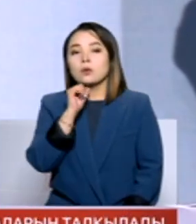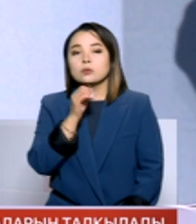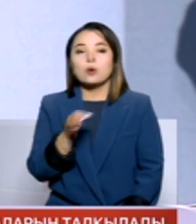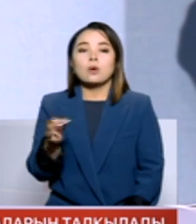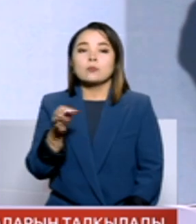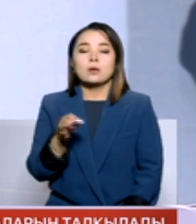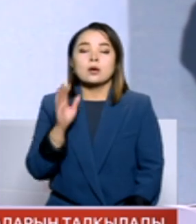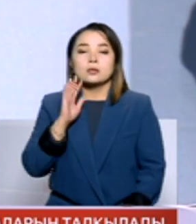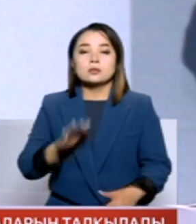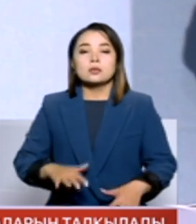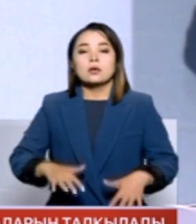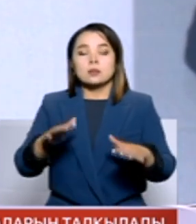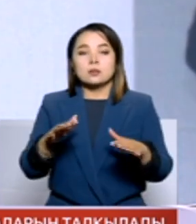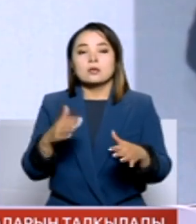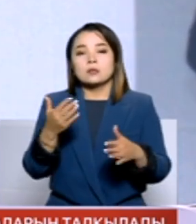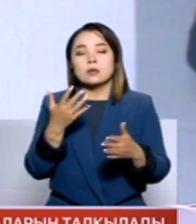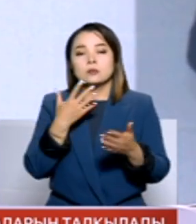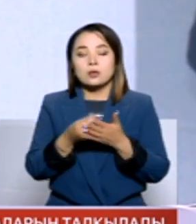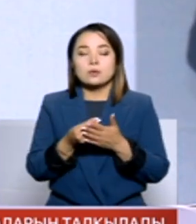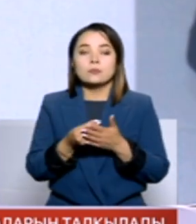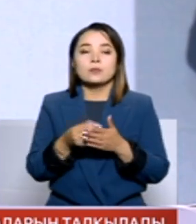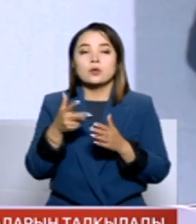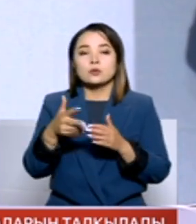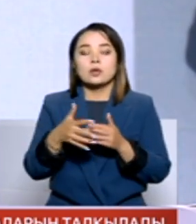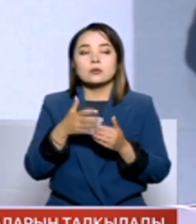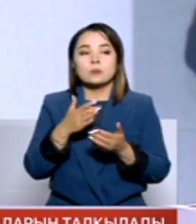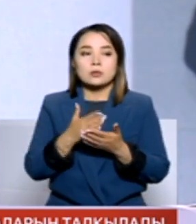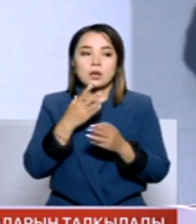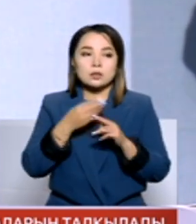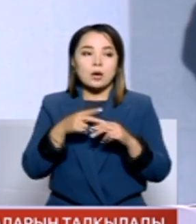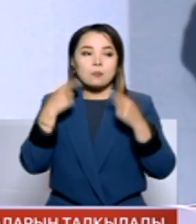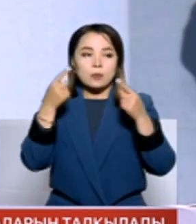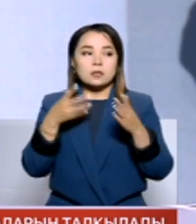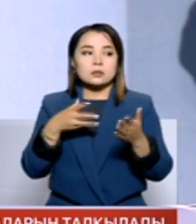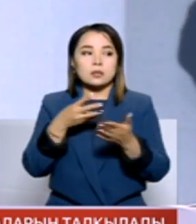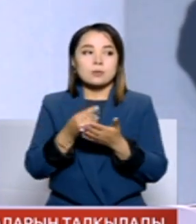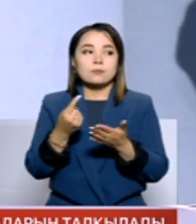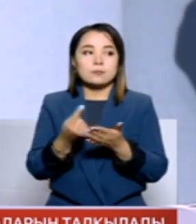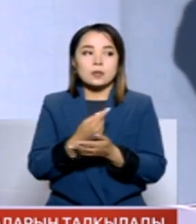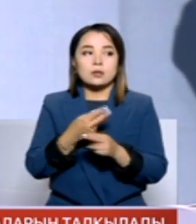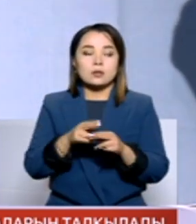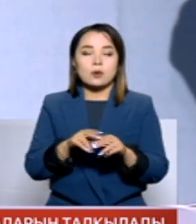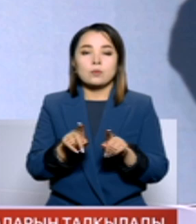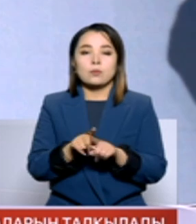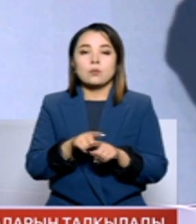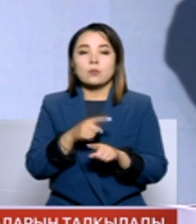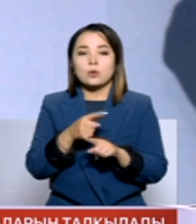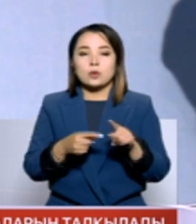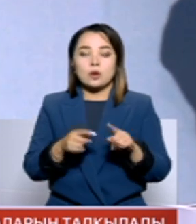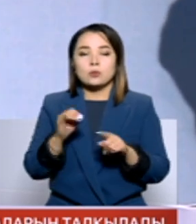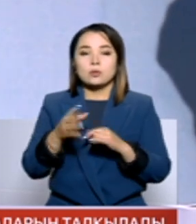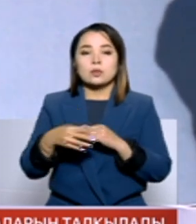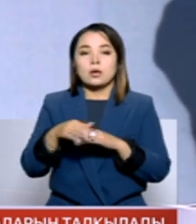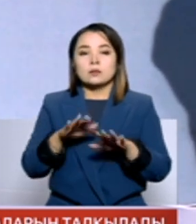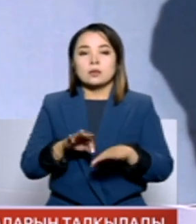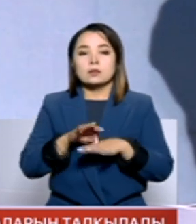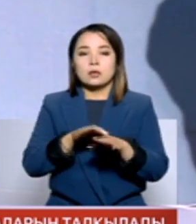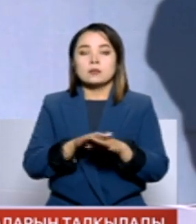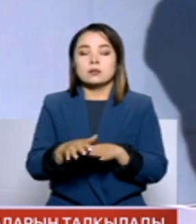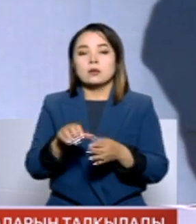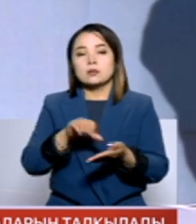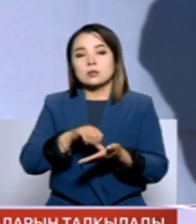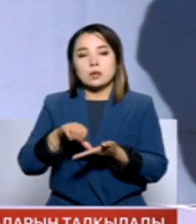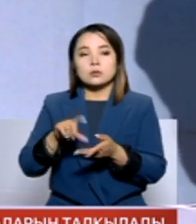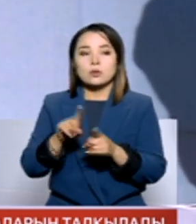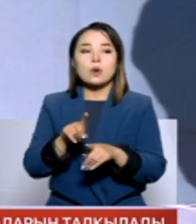Қостанай облысында тасқын кезінде өлген 3,5 мыңнан аса малға өтемақы төленді. Оның басым бөлігі оңтүстік аудандарда. Мұның бәрі есепте